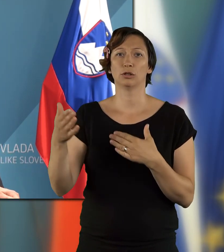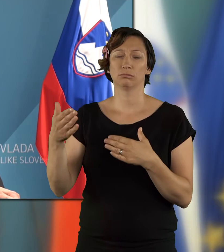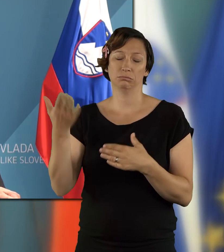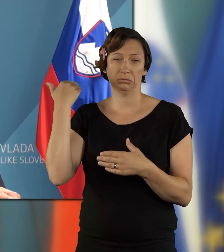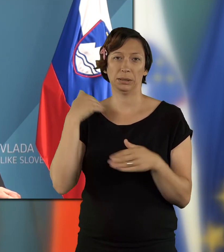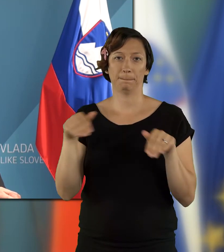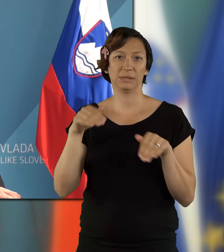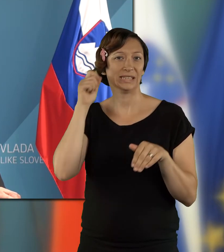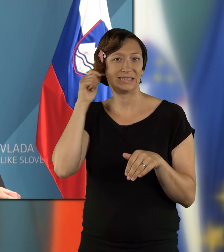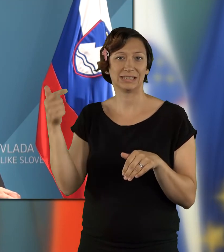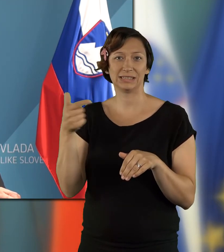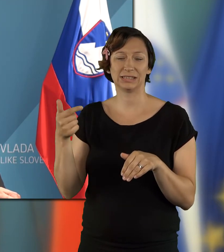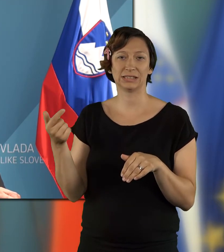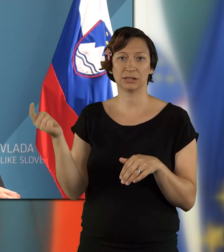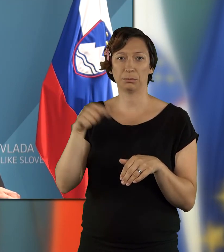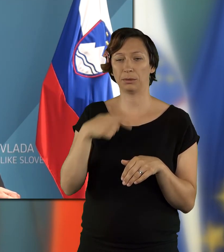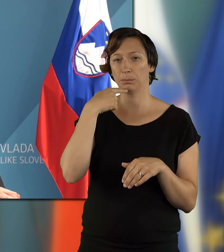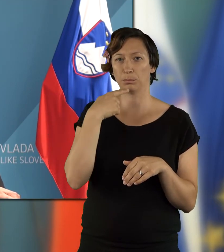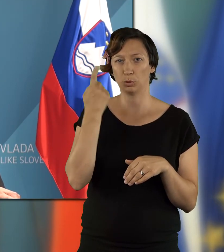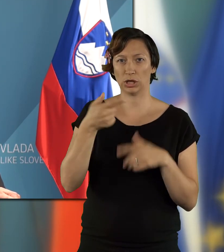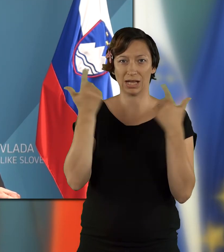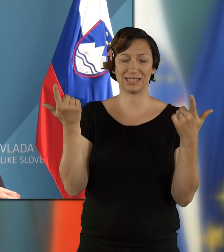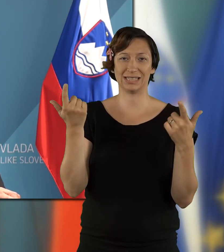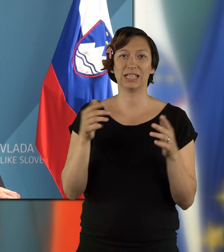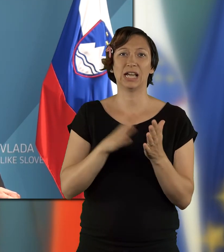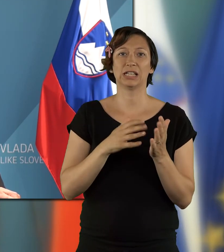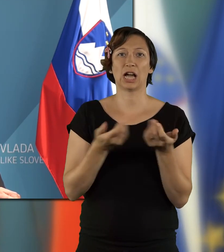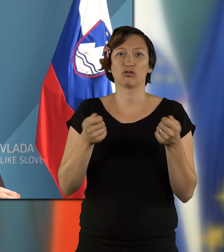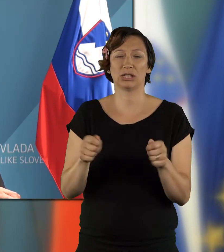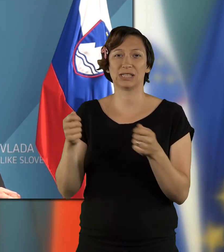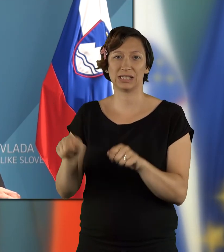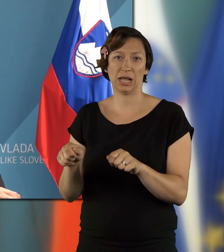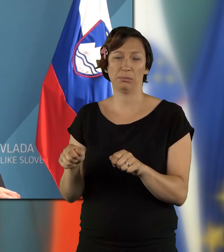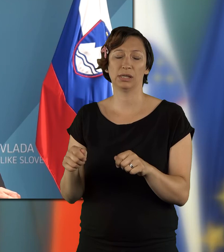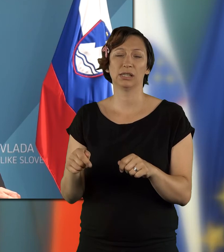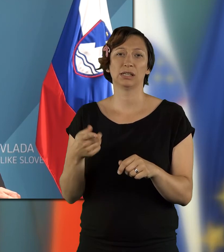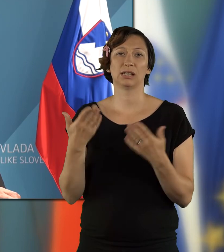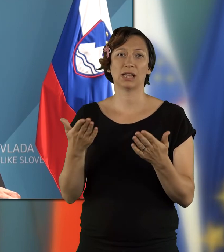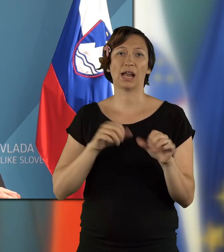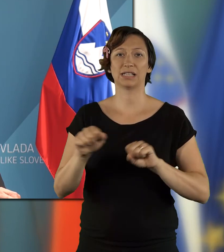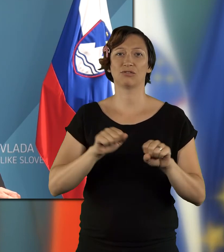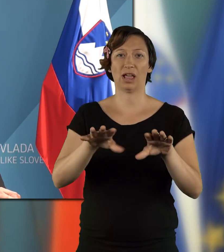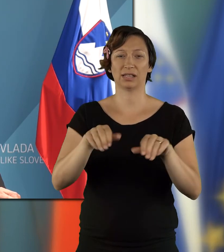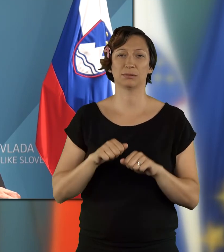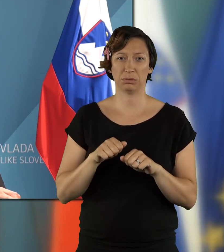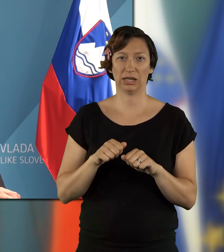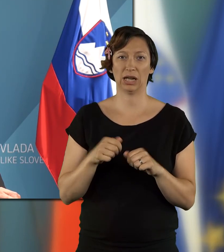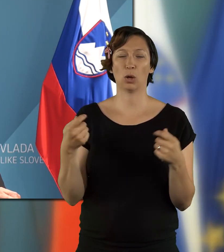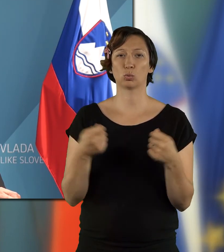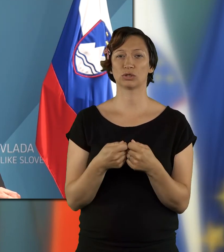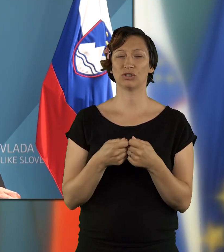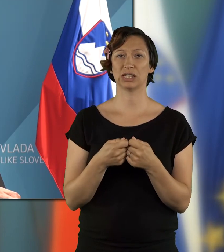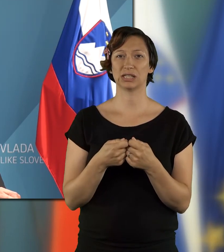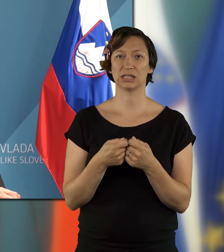Kolegici, ki sta pred mano stopili pred vas, sta pojasnili, kakšne sklepe je danes vlada sprejela v zvezi